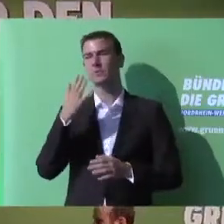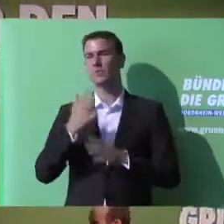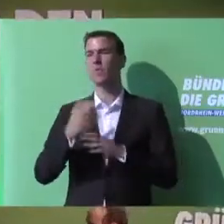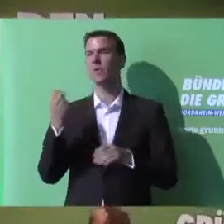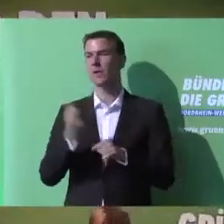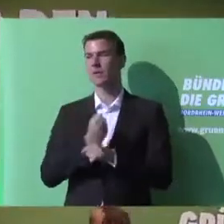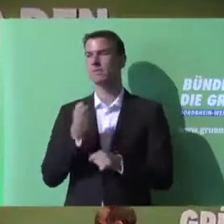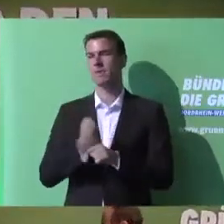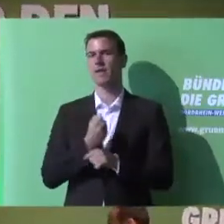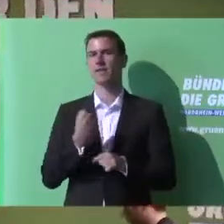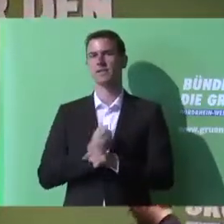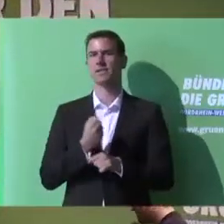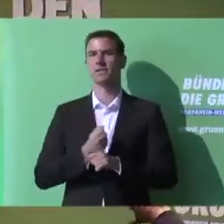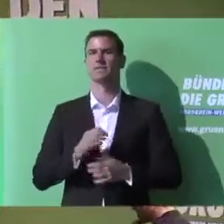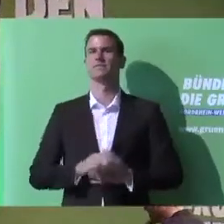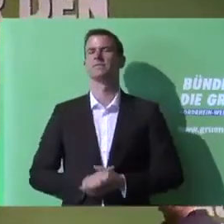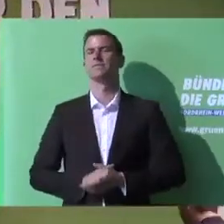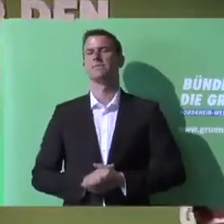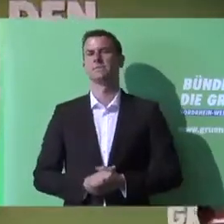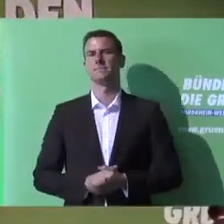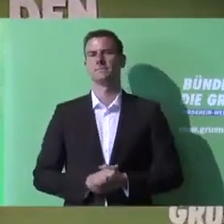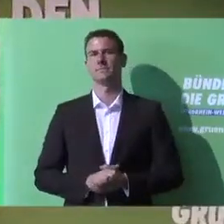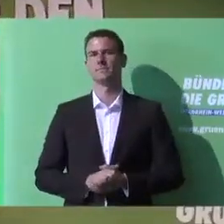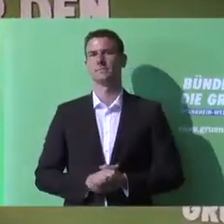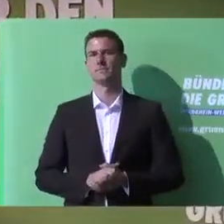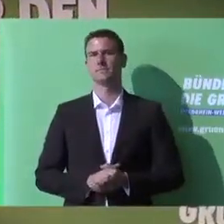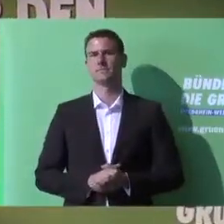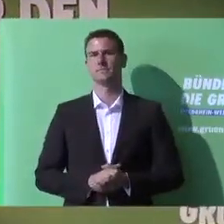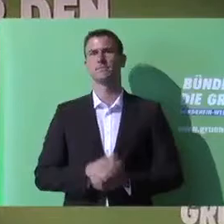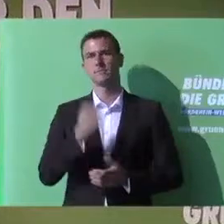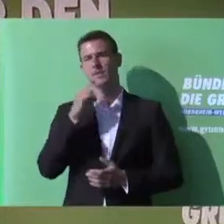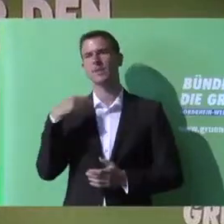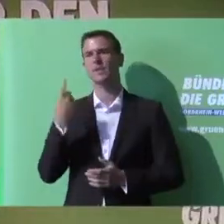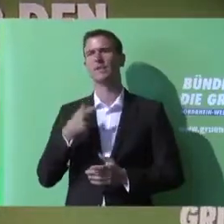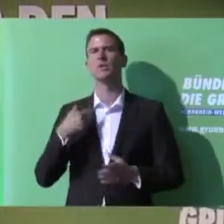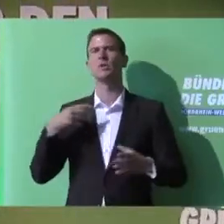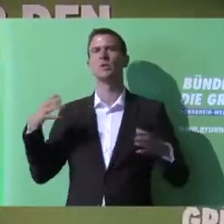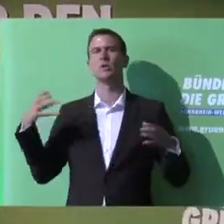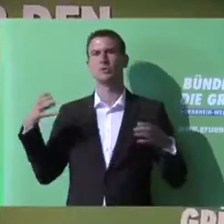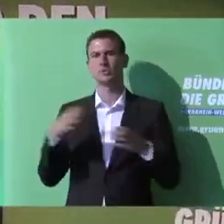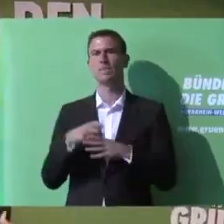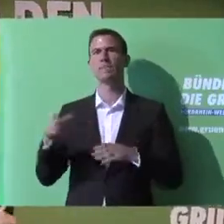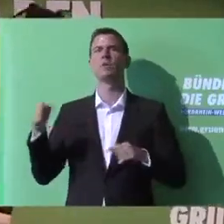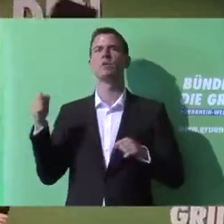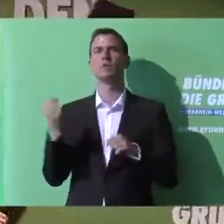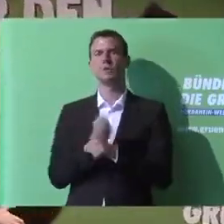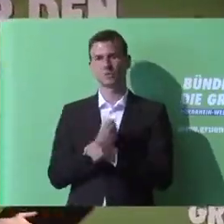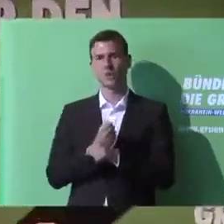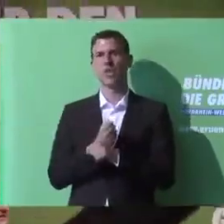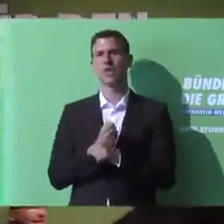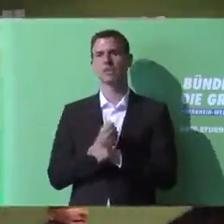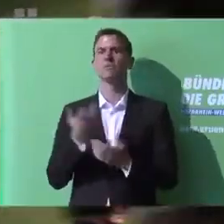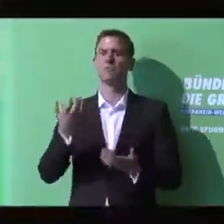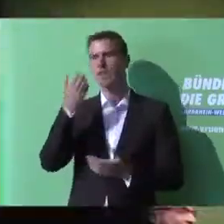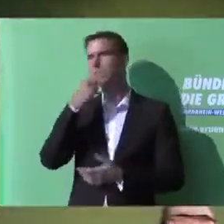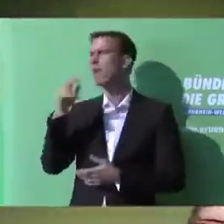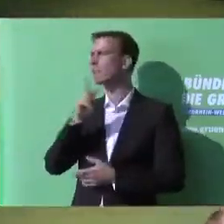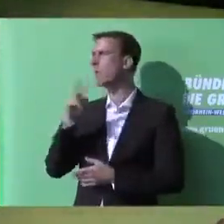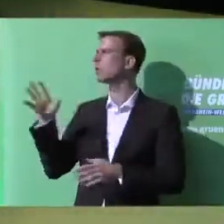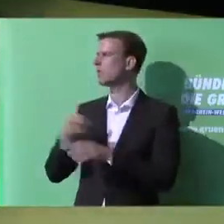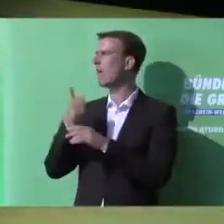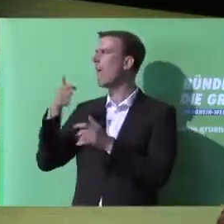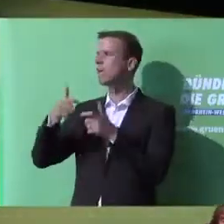diese Trümmer jetzt auch wirklich wegräumt. Also nehmt vielleicht einfach zusammen jeweils einen Stein. Weil die Blockade, ja, Volker schafft auch einen